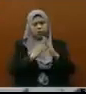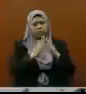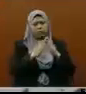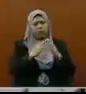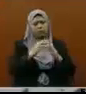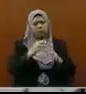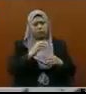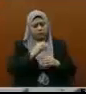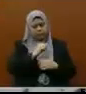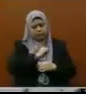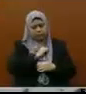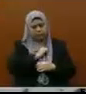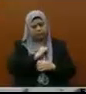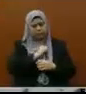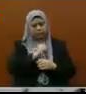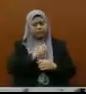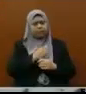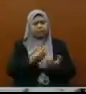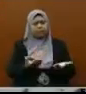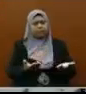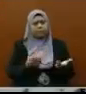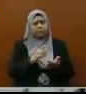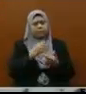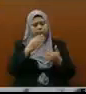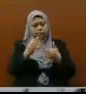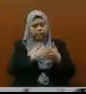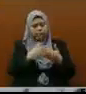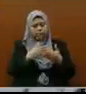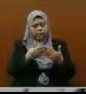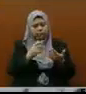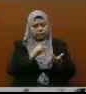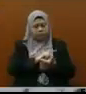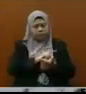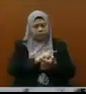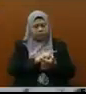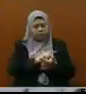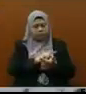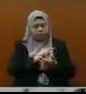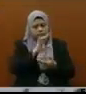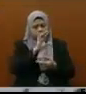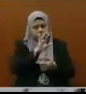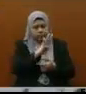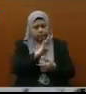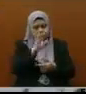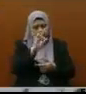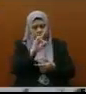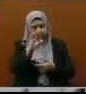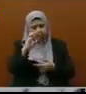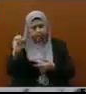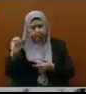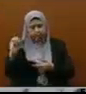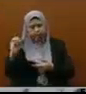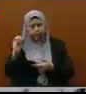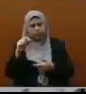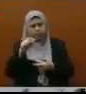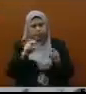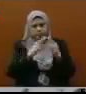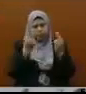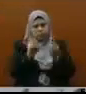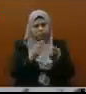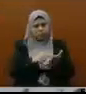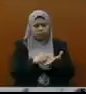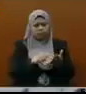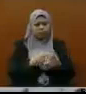pun dijanjikan, yang diluluskan sebanyak 4,800 unit ini nanti. Dan